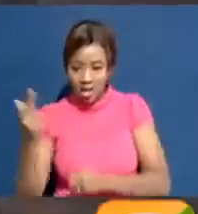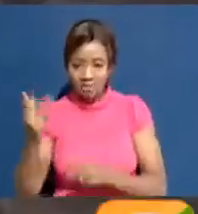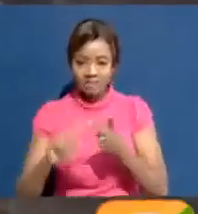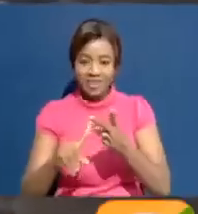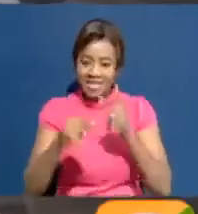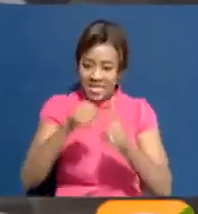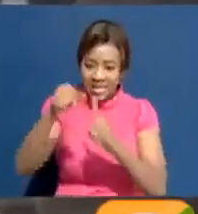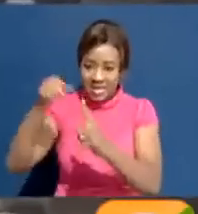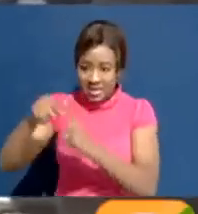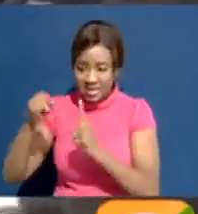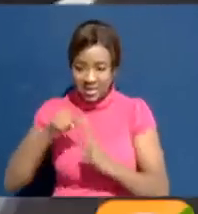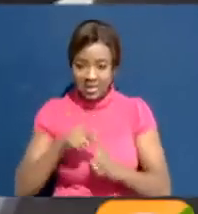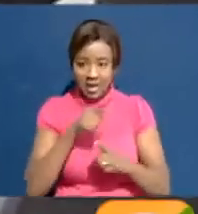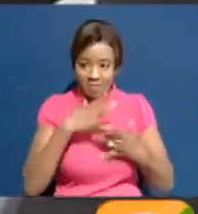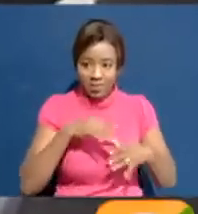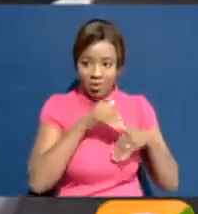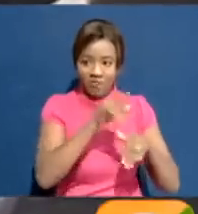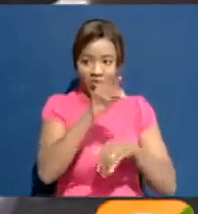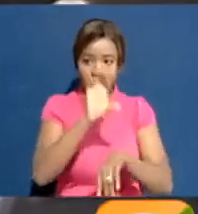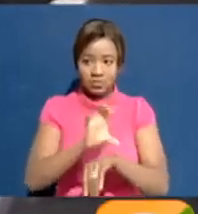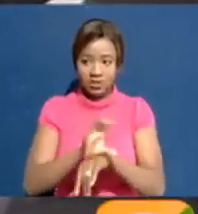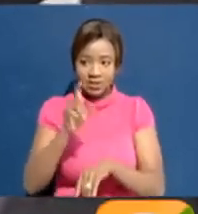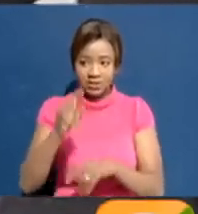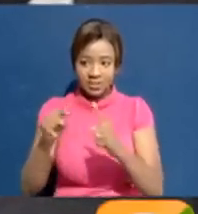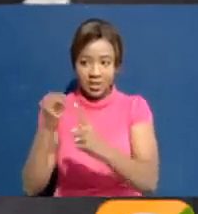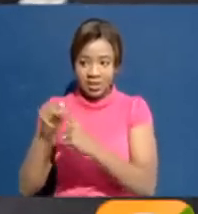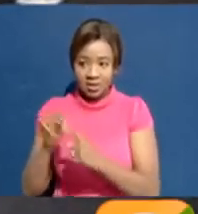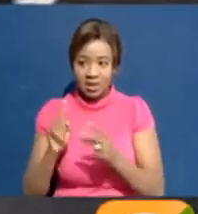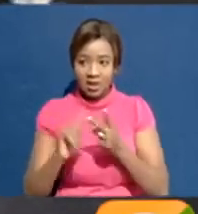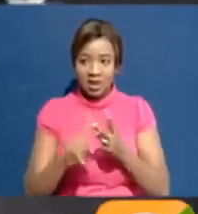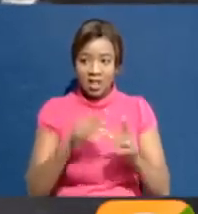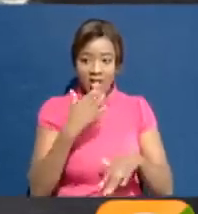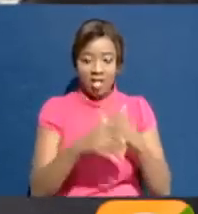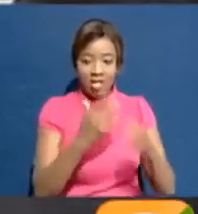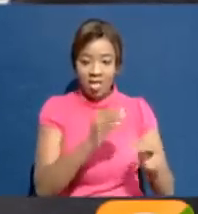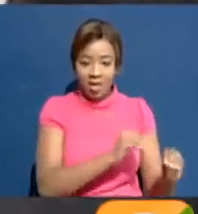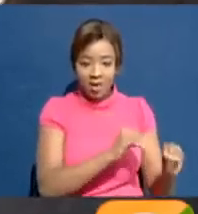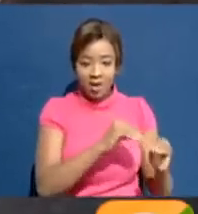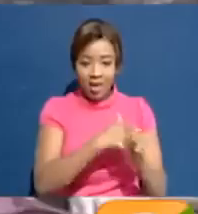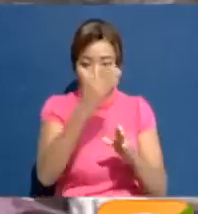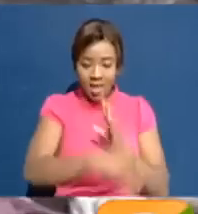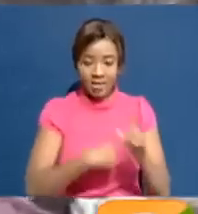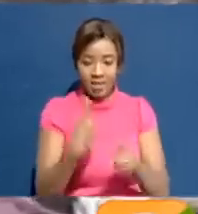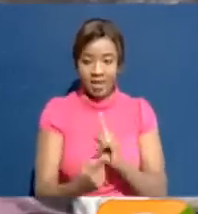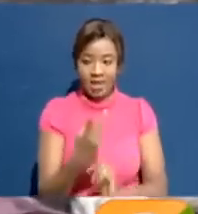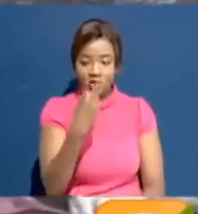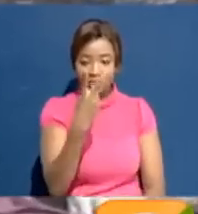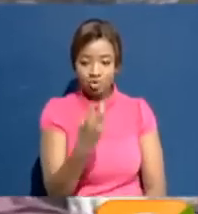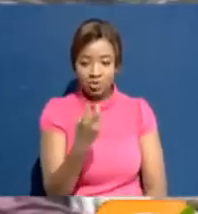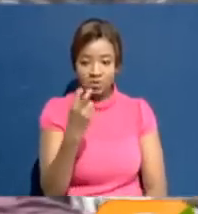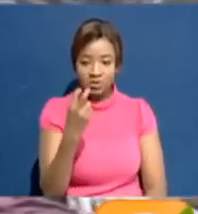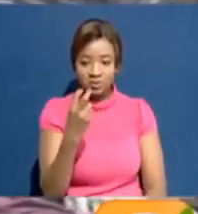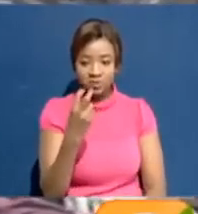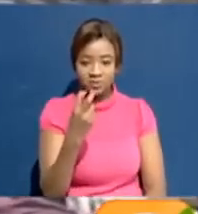mauaji pia yakitekelezwa na wafuasi wa kundi hilo. Kundi hilo liliharamishwa mwaka wa 2002 baada ya mauaji ya watu 20